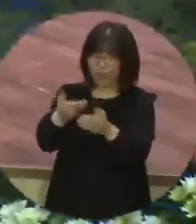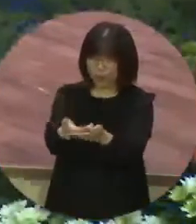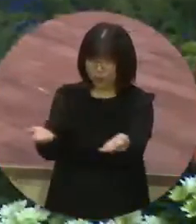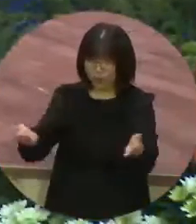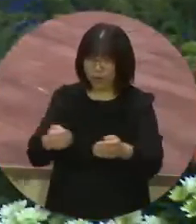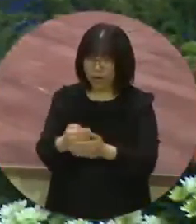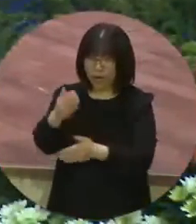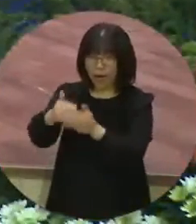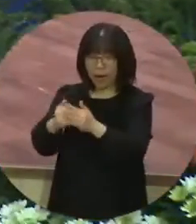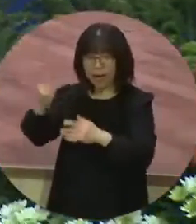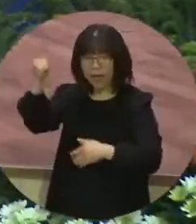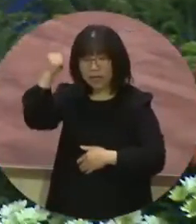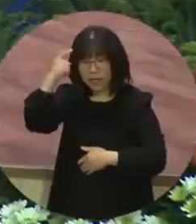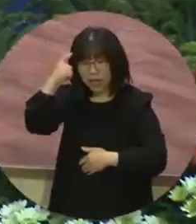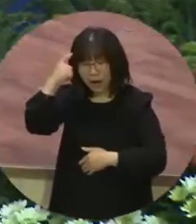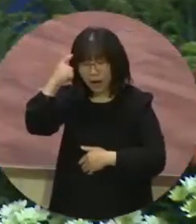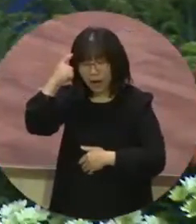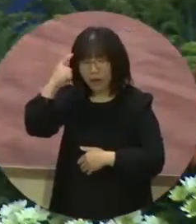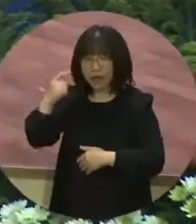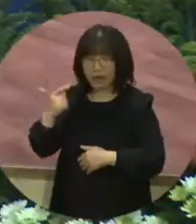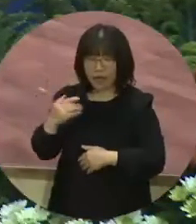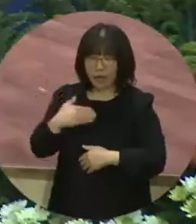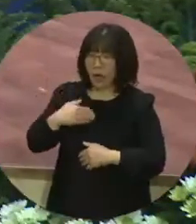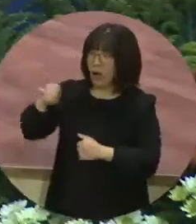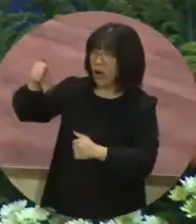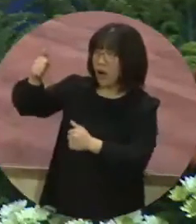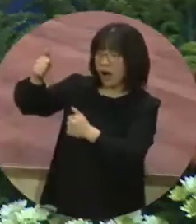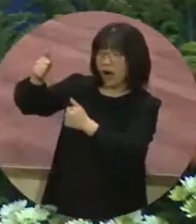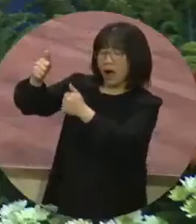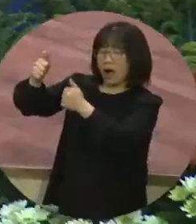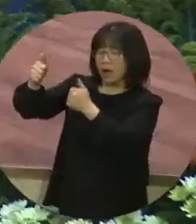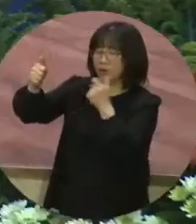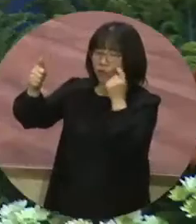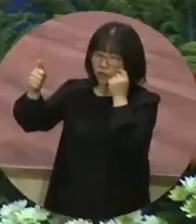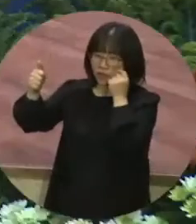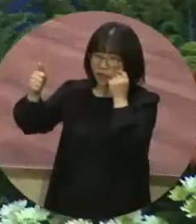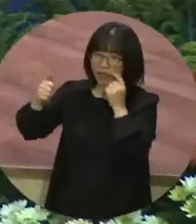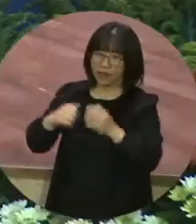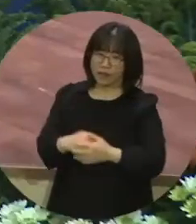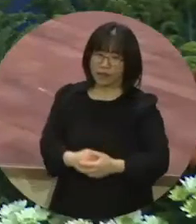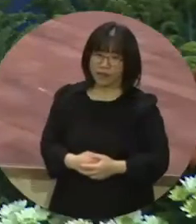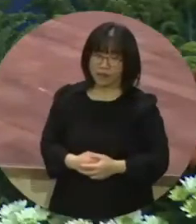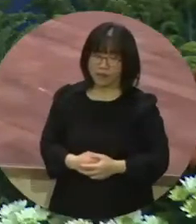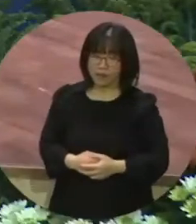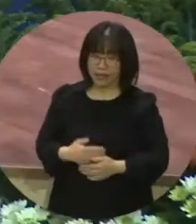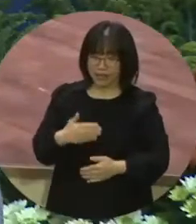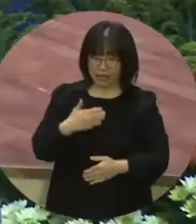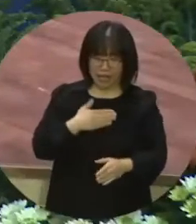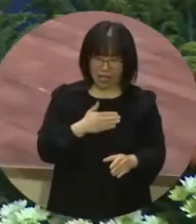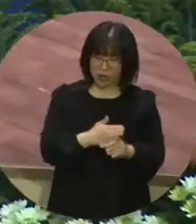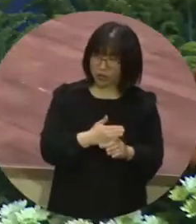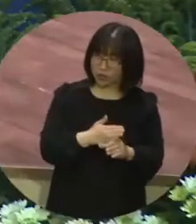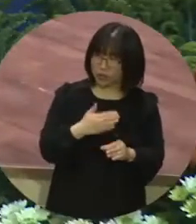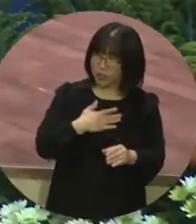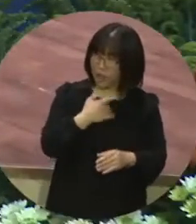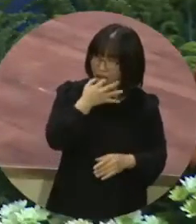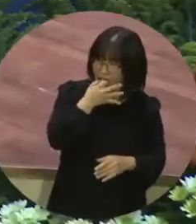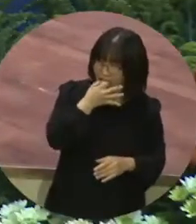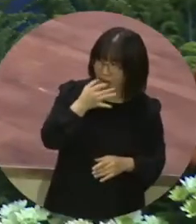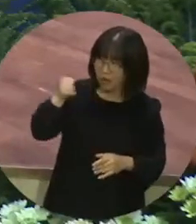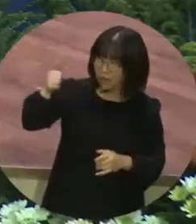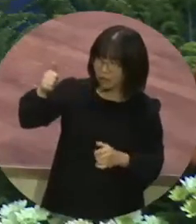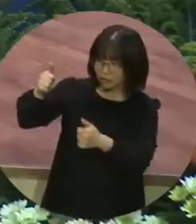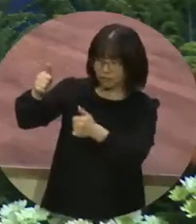하나님의 생각을 아셔야 되지. 우리 어떻게 그분을 따라갈 수 있겠어요? 나 중심으로 늘